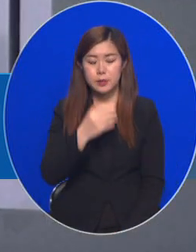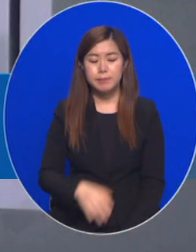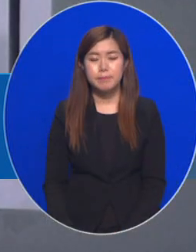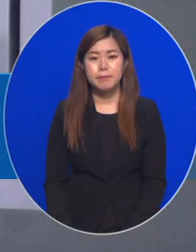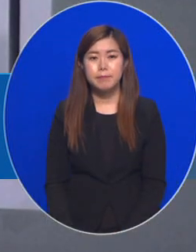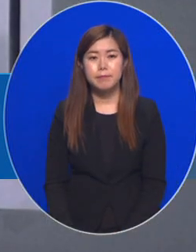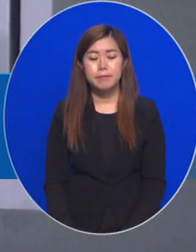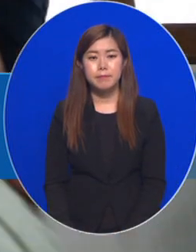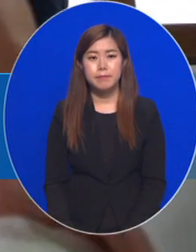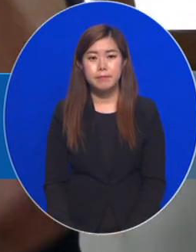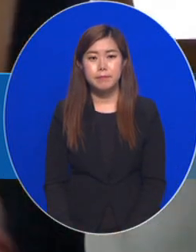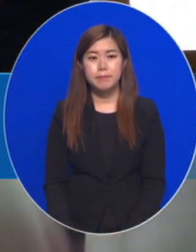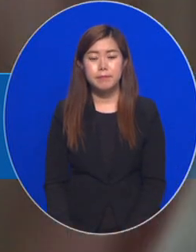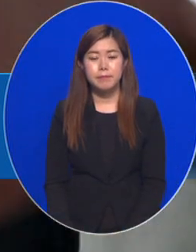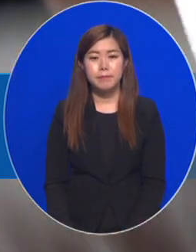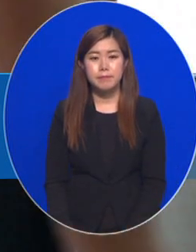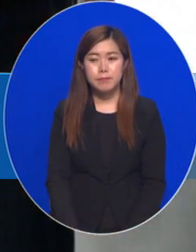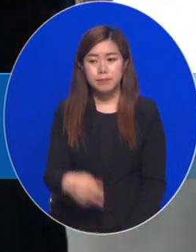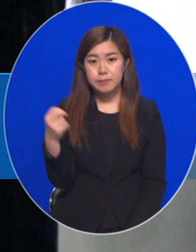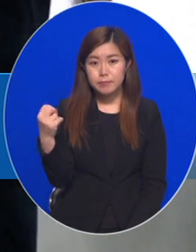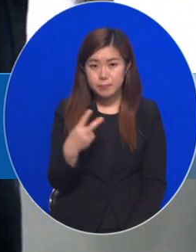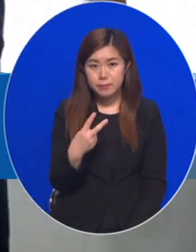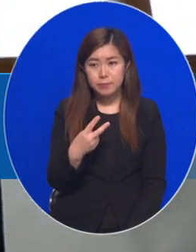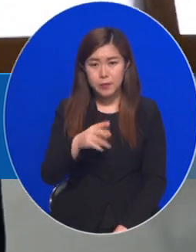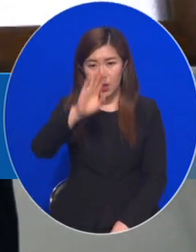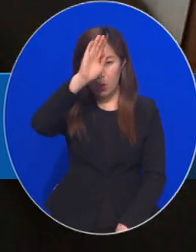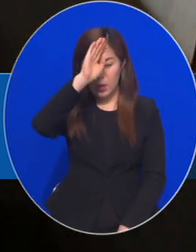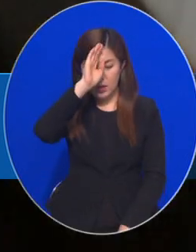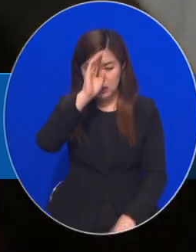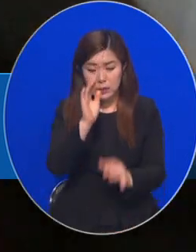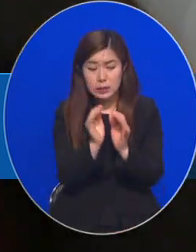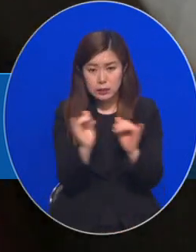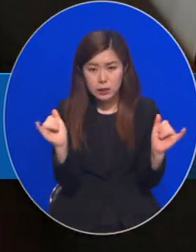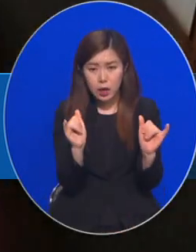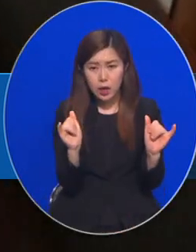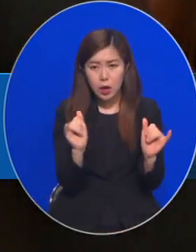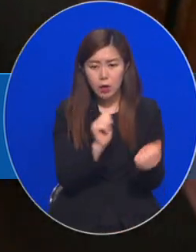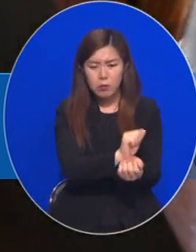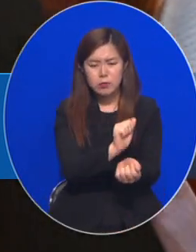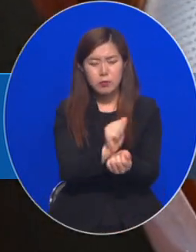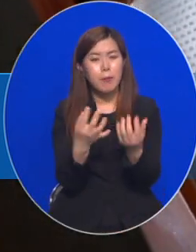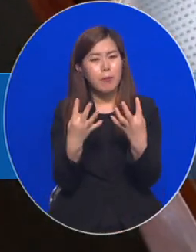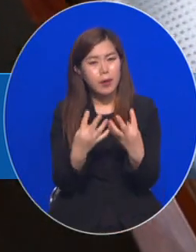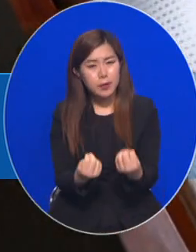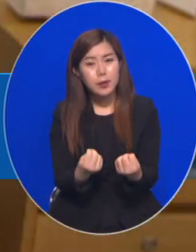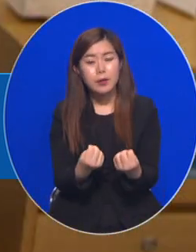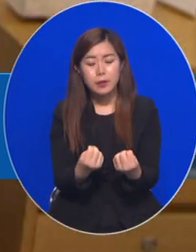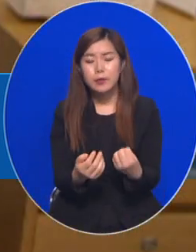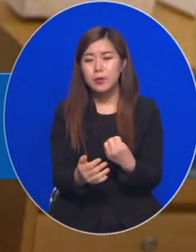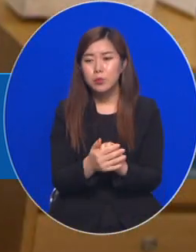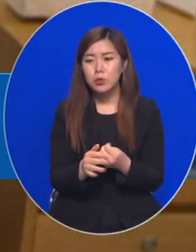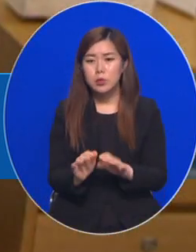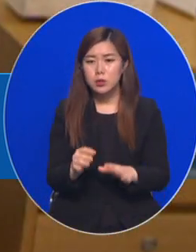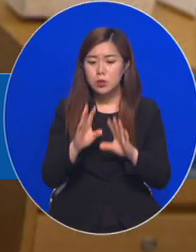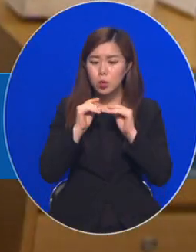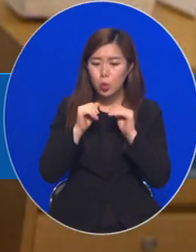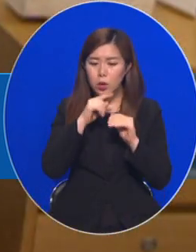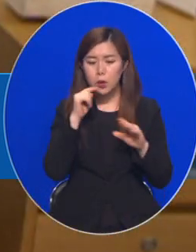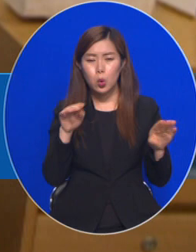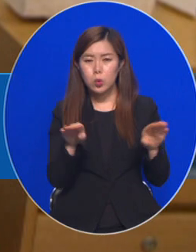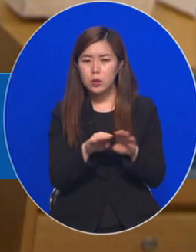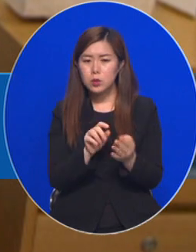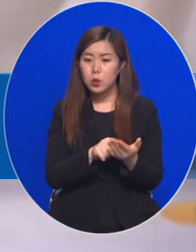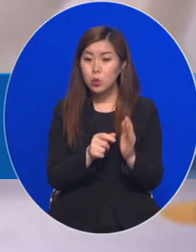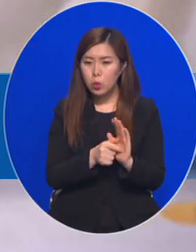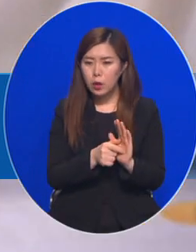한다는 설명입니다. 이와 함께 환자 발생 양상과 집단 감염 분포 등을 지켜보면서 주말쯤 거리두기